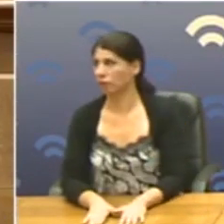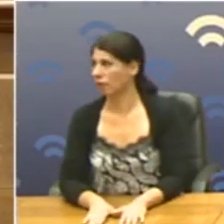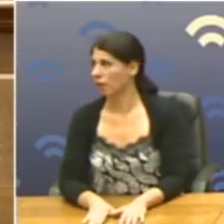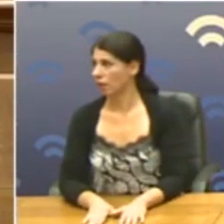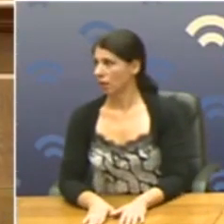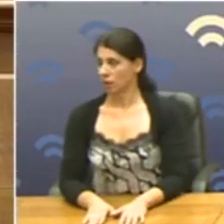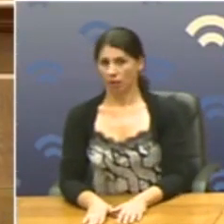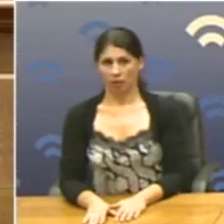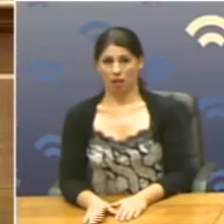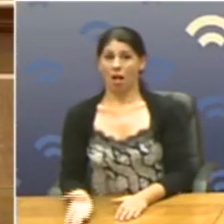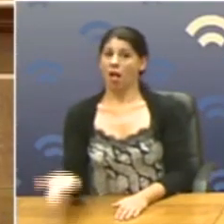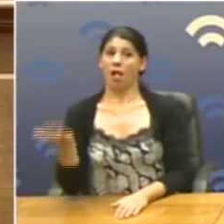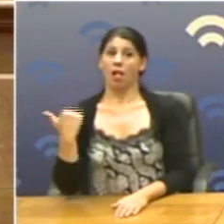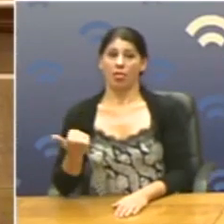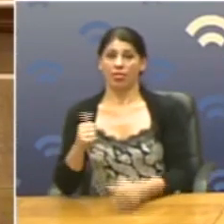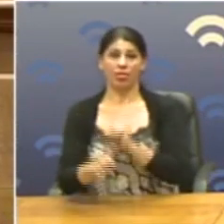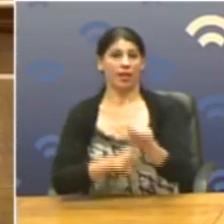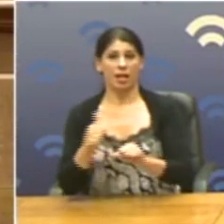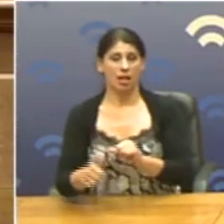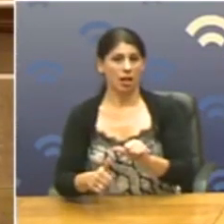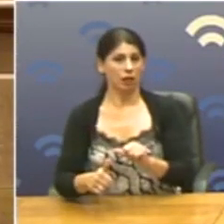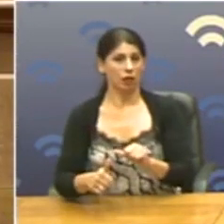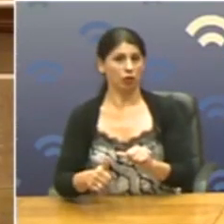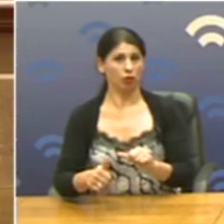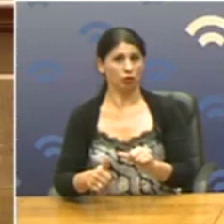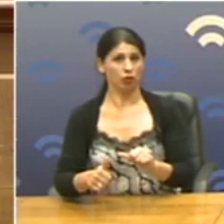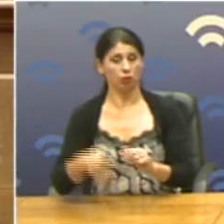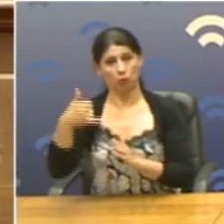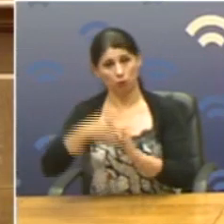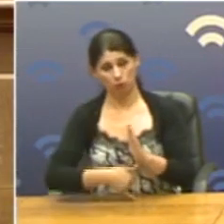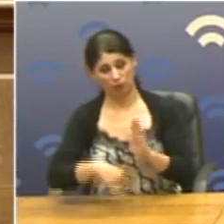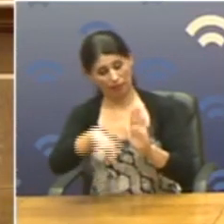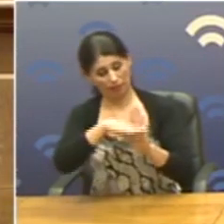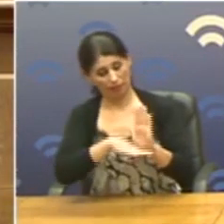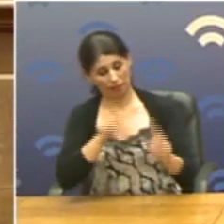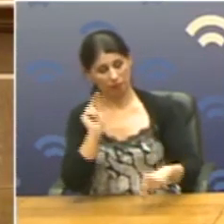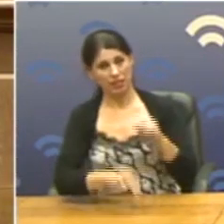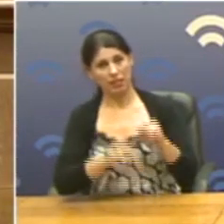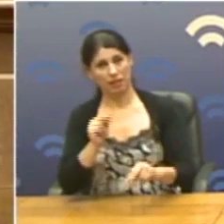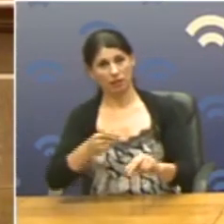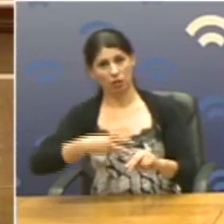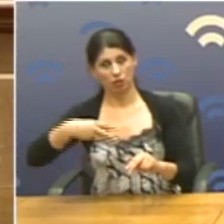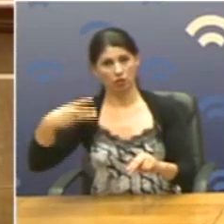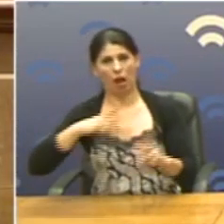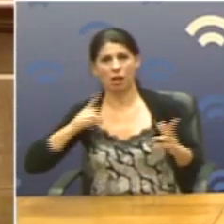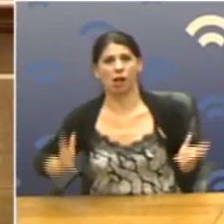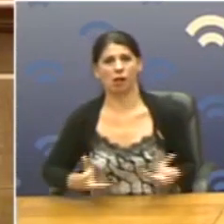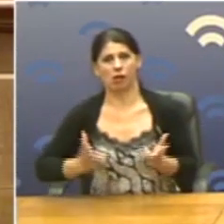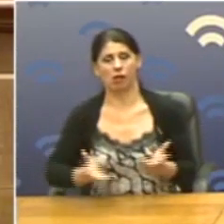δεν αλλάζουν ουσιαστικά τις διατάξεις που ψήφισε ο ΣΥΡΙΖΑ και μάλιστα άρων προεκλογικά.